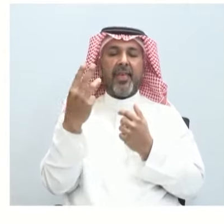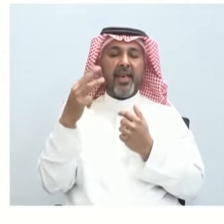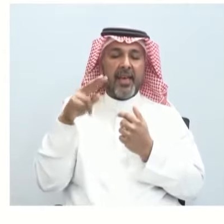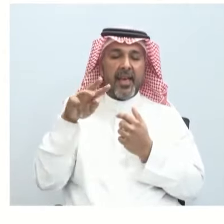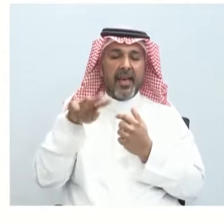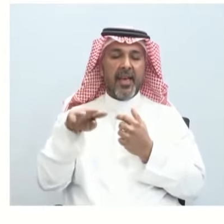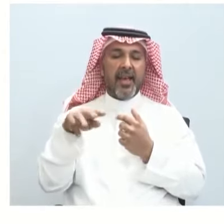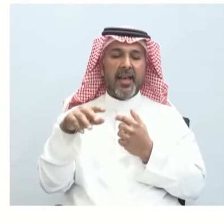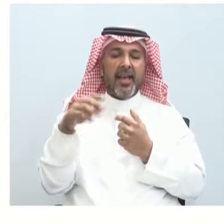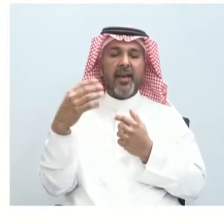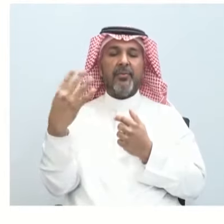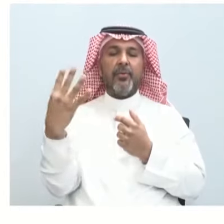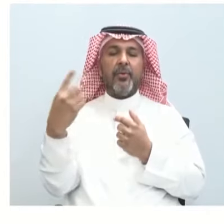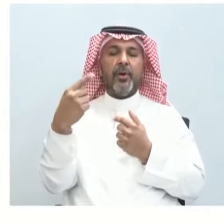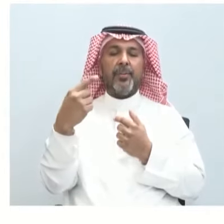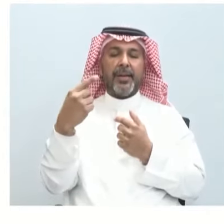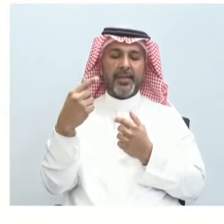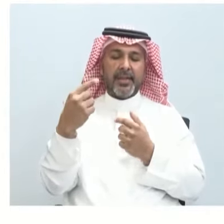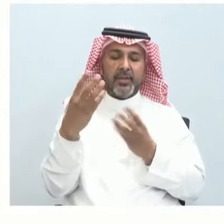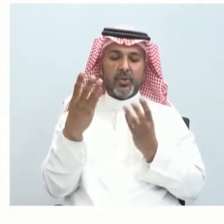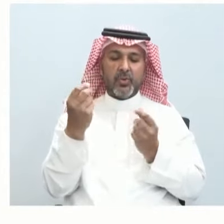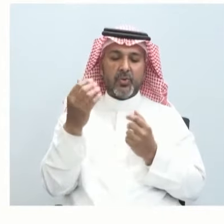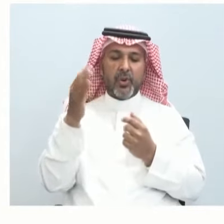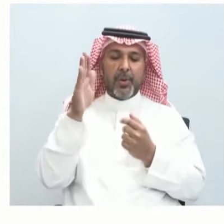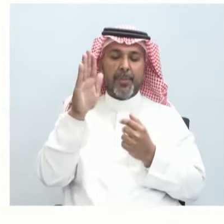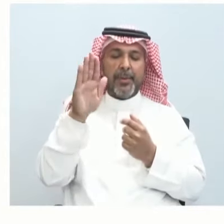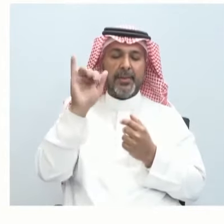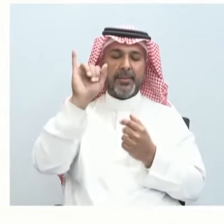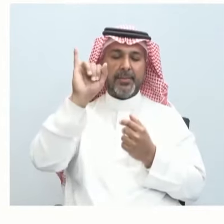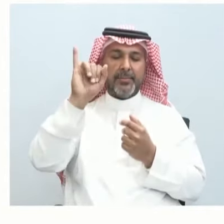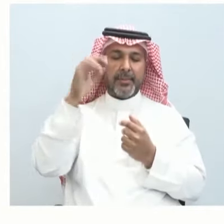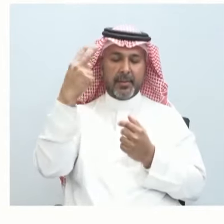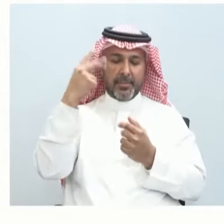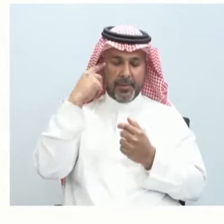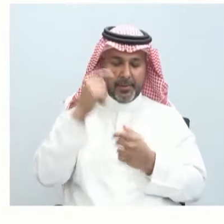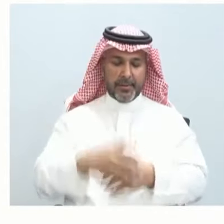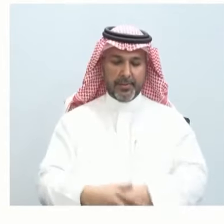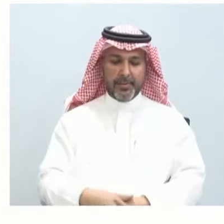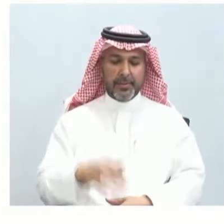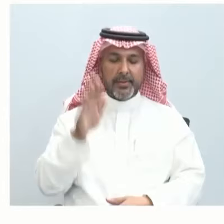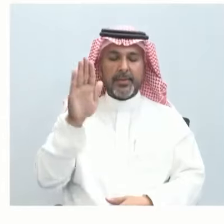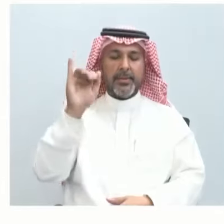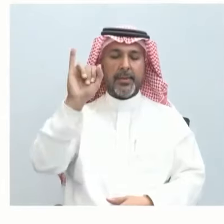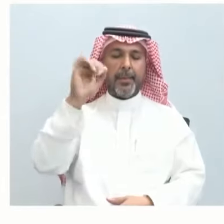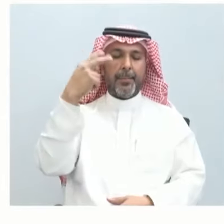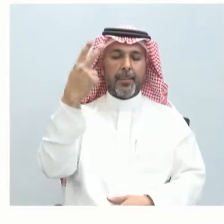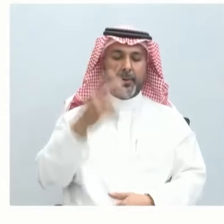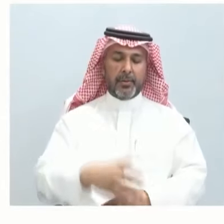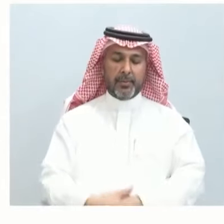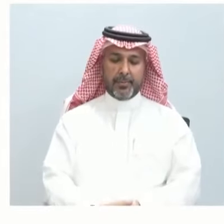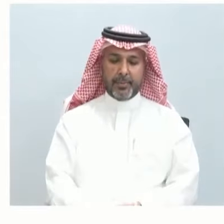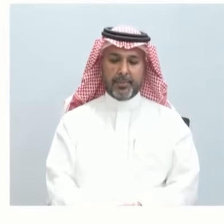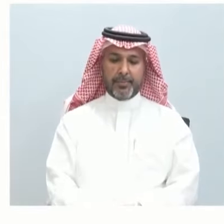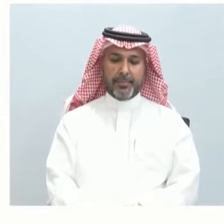اننا نتحدث عن مساحه اذا تساوي ثلاثه على 3014 سم مربع من